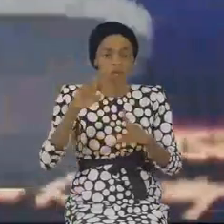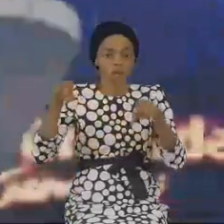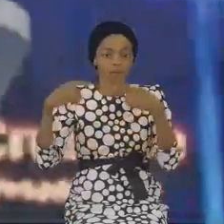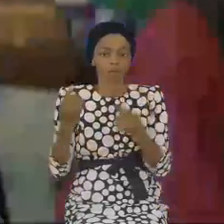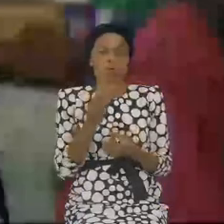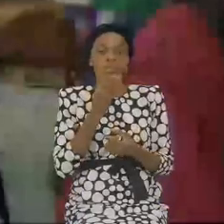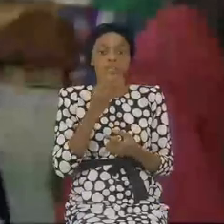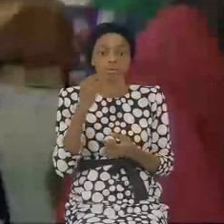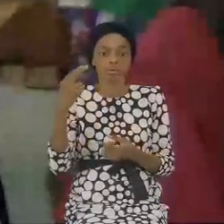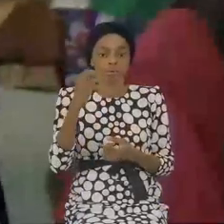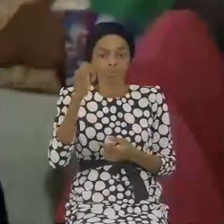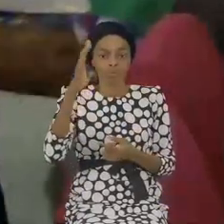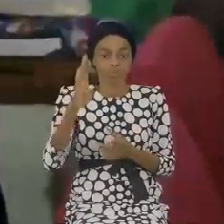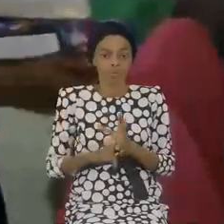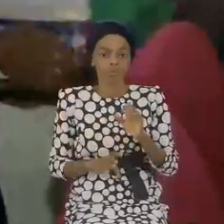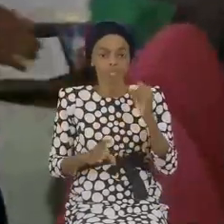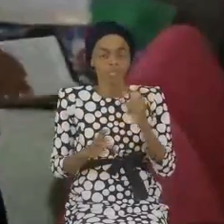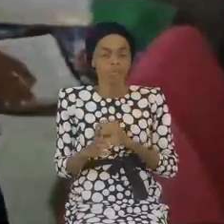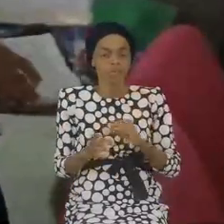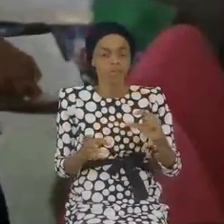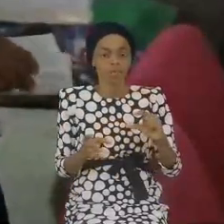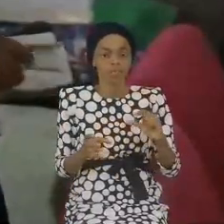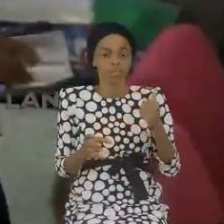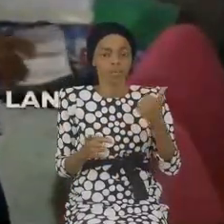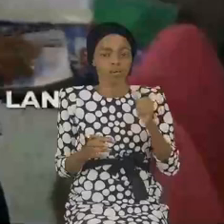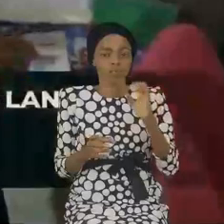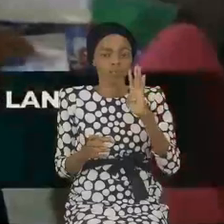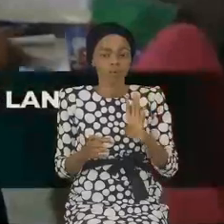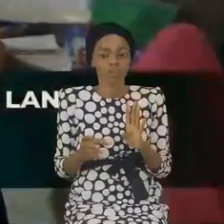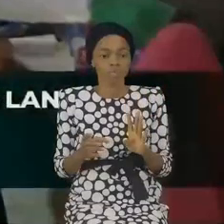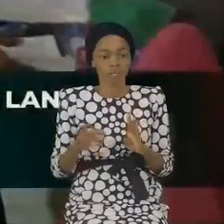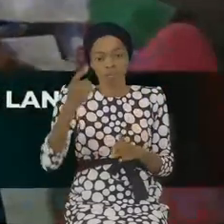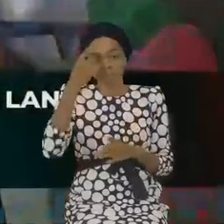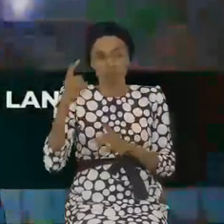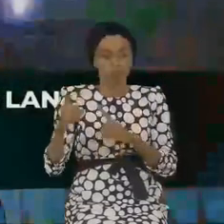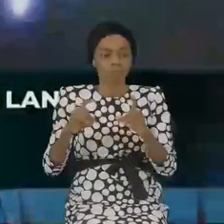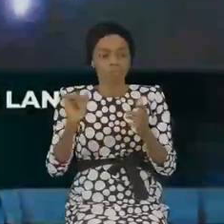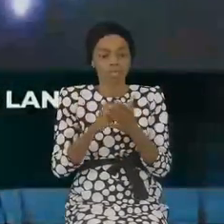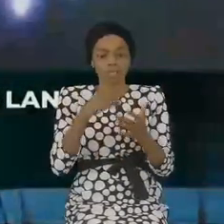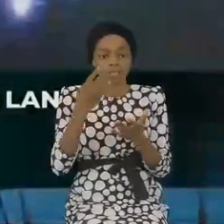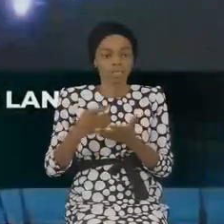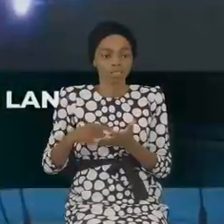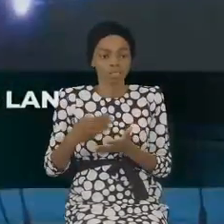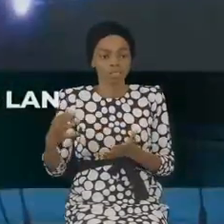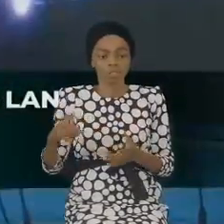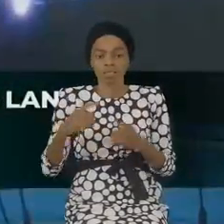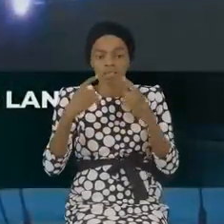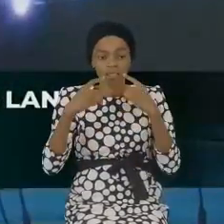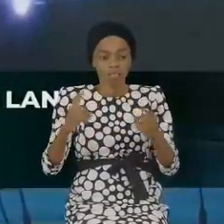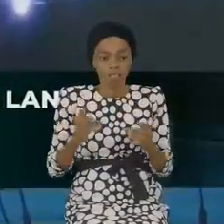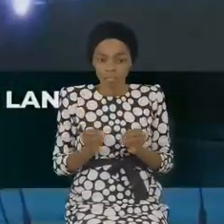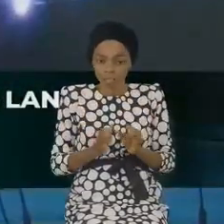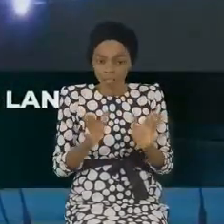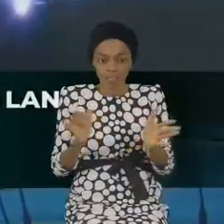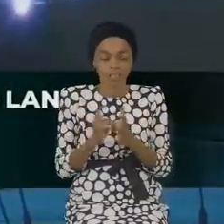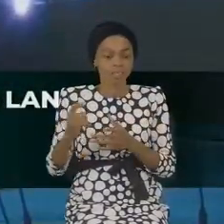verset 14. Hébreux 11, 14. Car ceux qui parlent ainsi montrent clairement